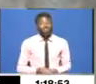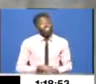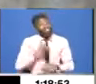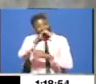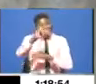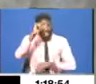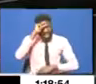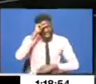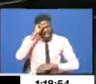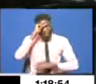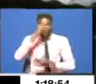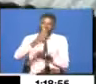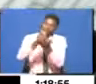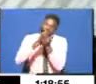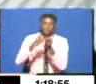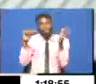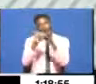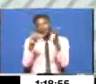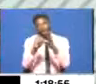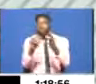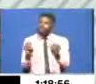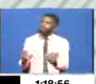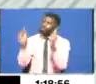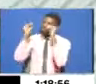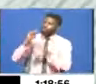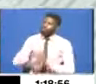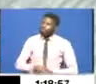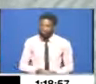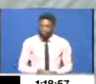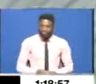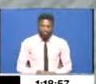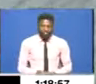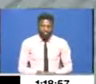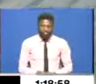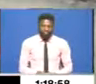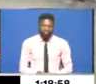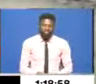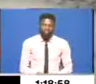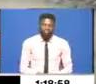and end their agony. For Lunchtime News, I'm Safin Aching Omar.